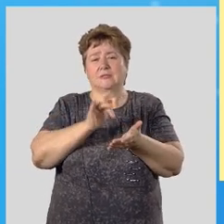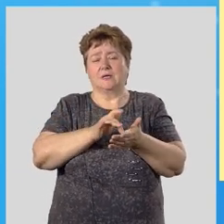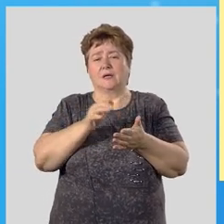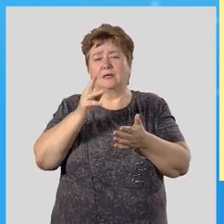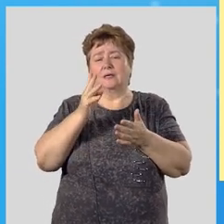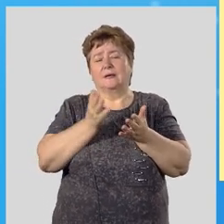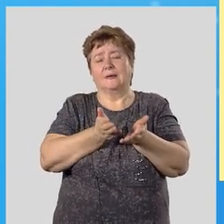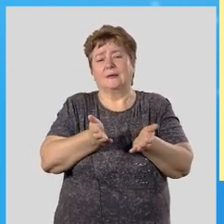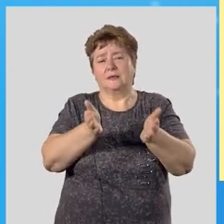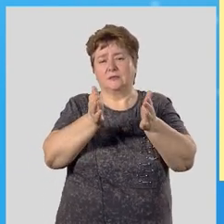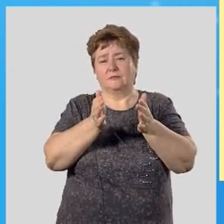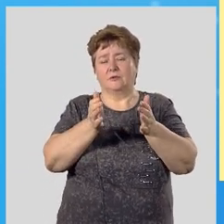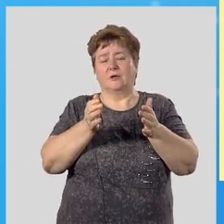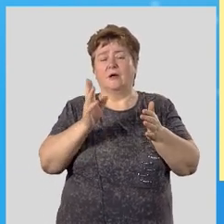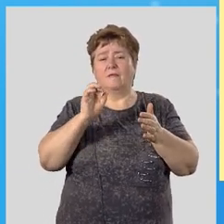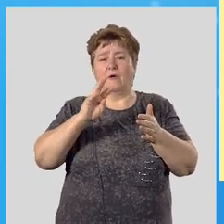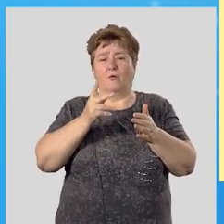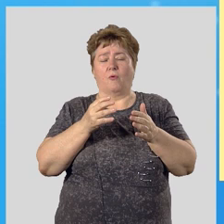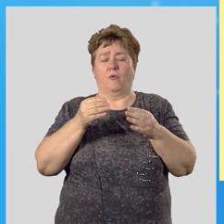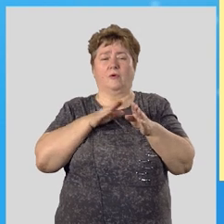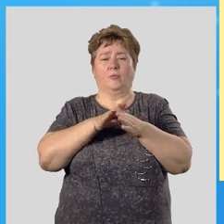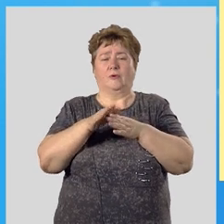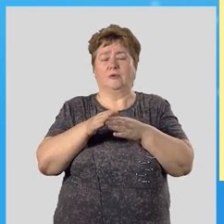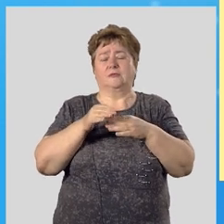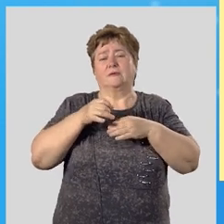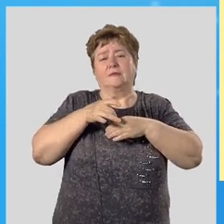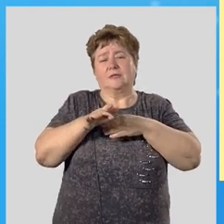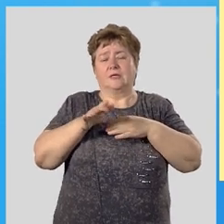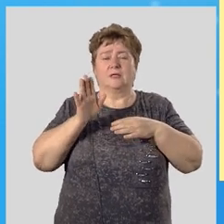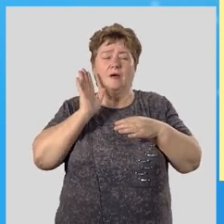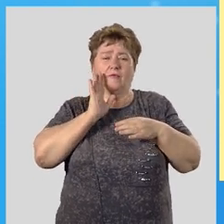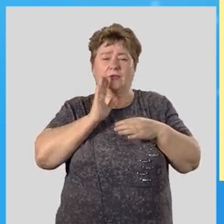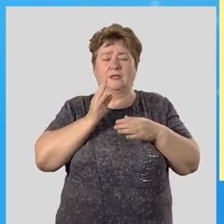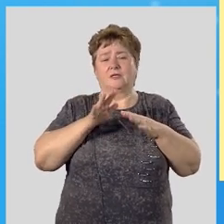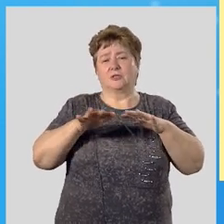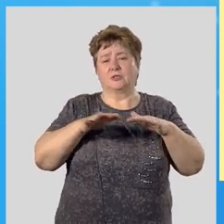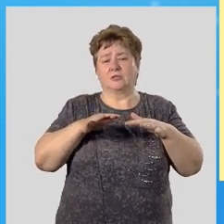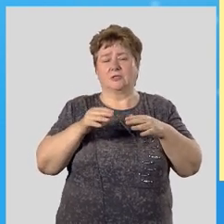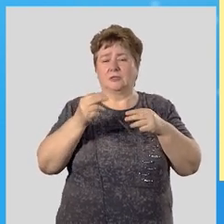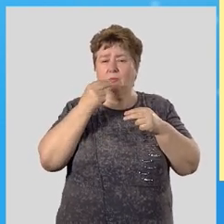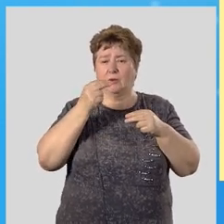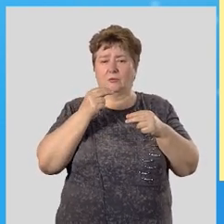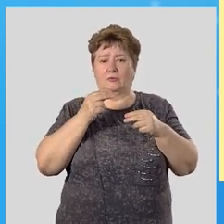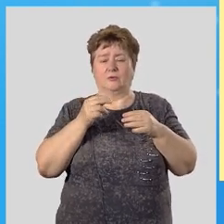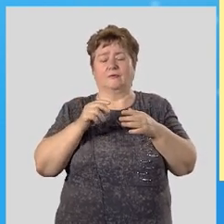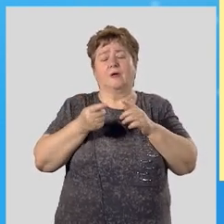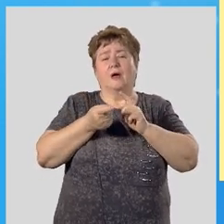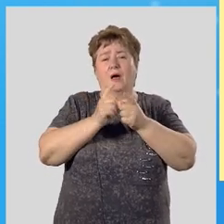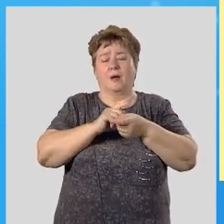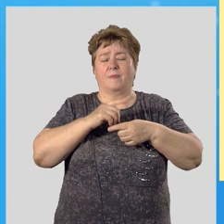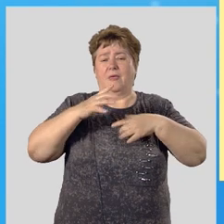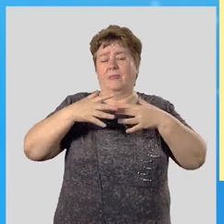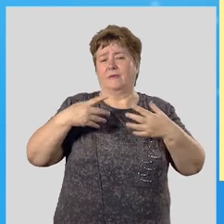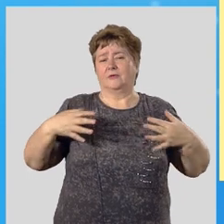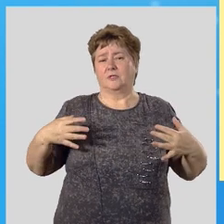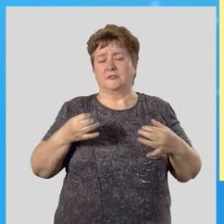резервуар. Вакуоли осуществляют выделение воды и жидких продуктов обмена